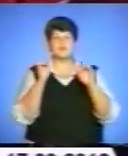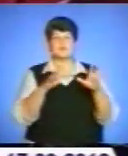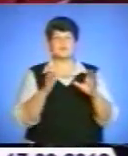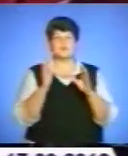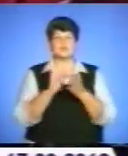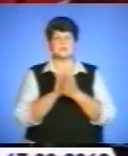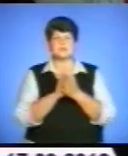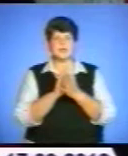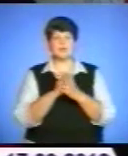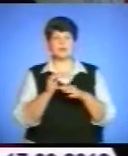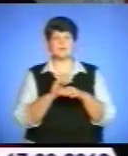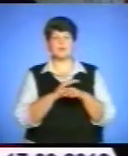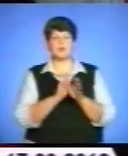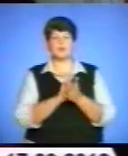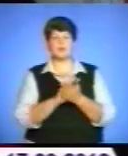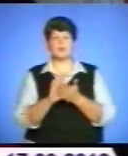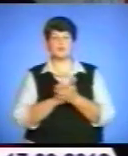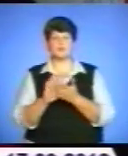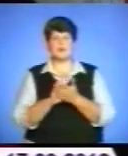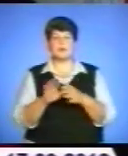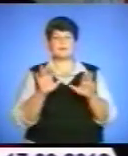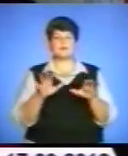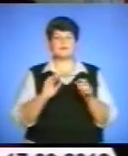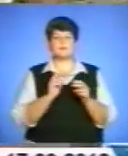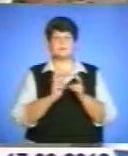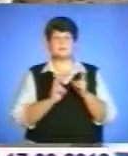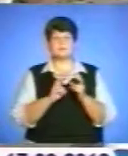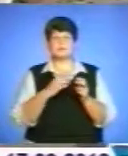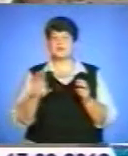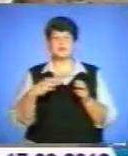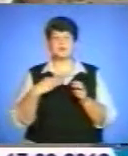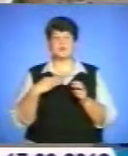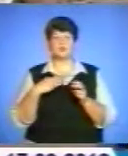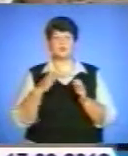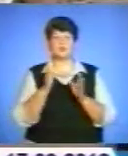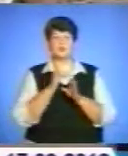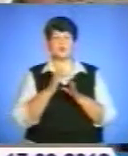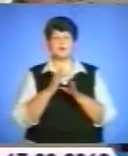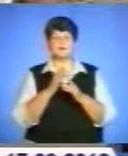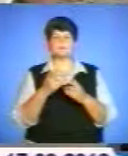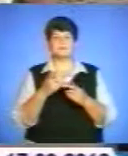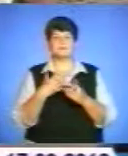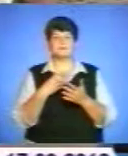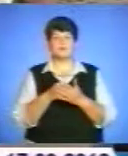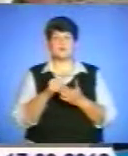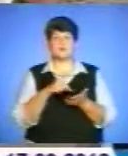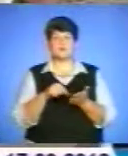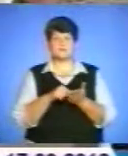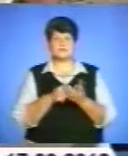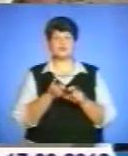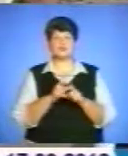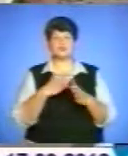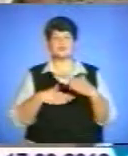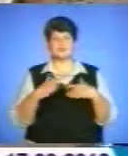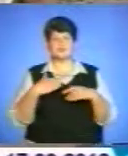благоустрою. Місцевим підприємцям небайдужа доля рідного міста. Я дуже рада, що ця зустріч відбулася в Копичинцях, іменно